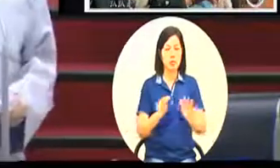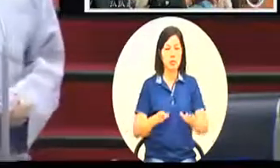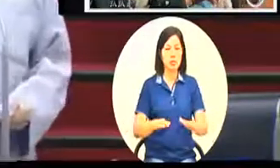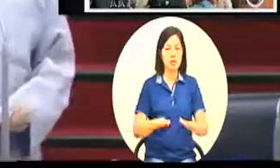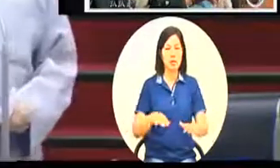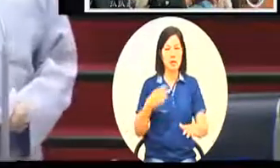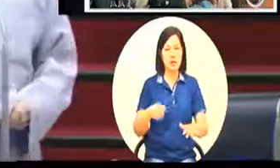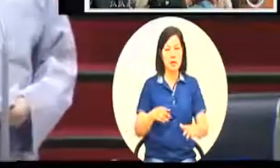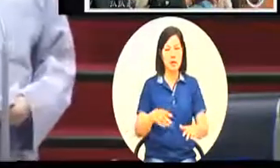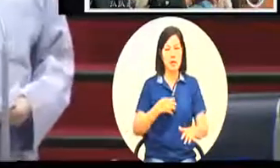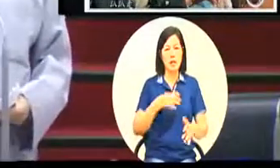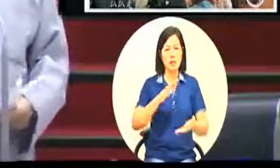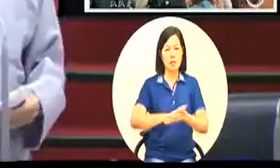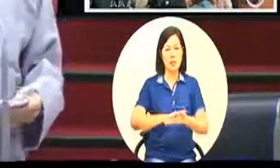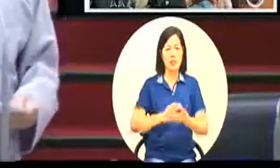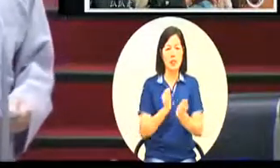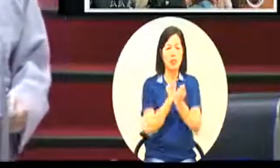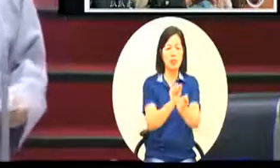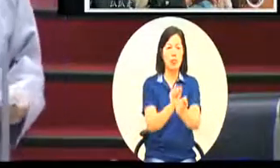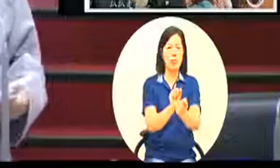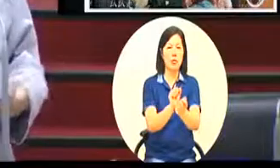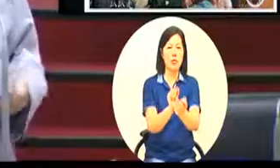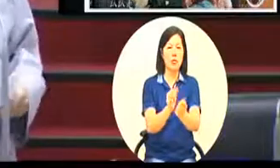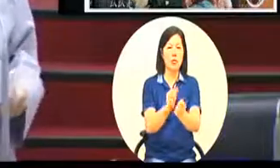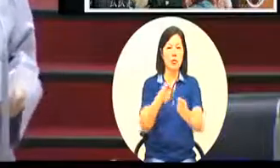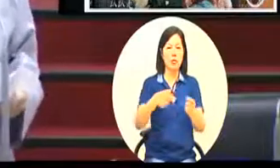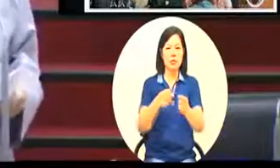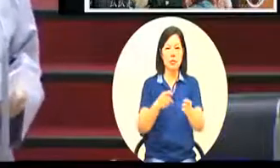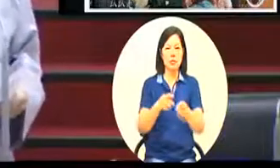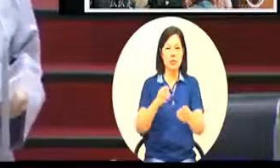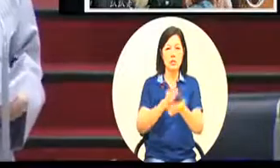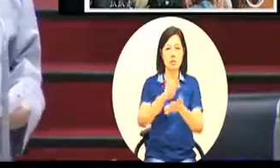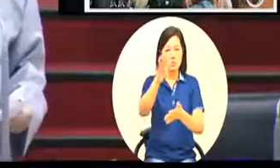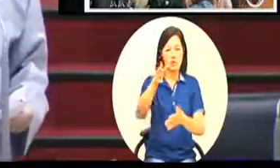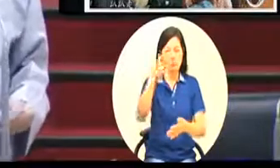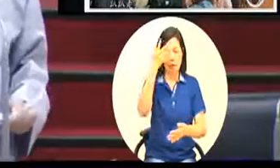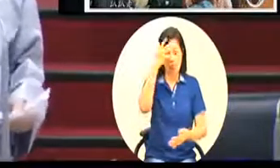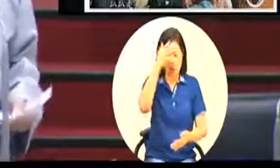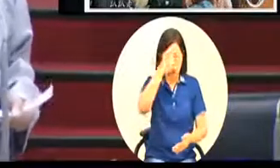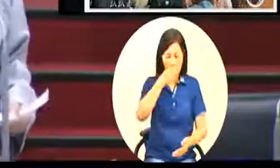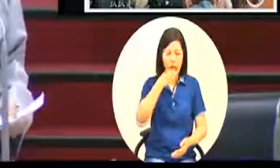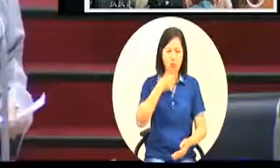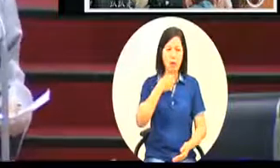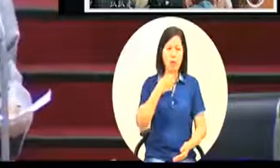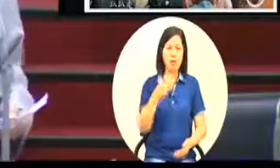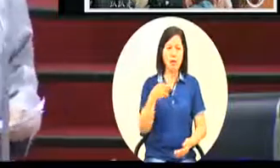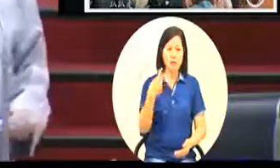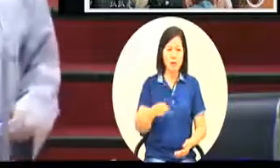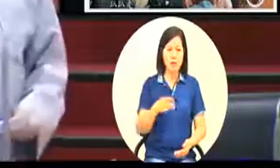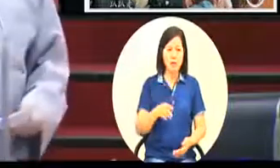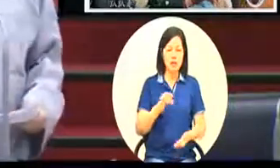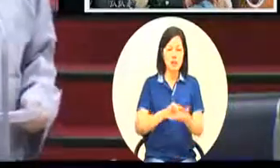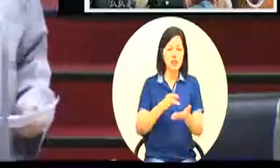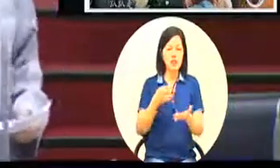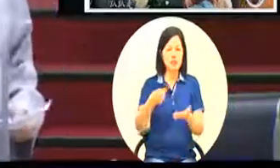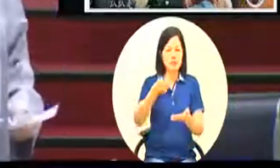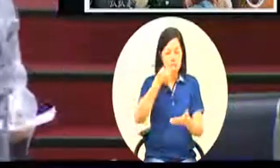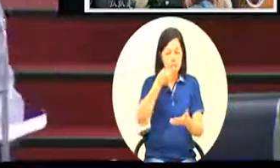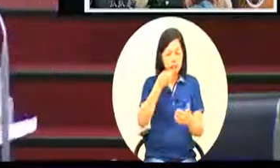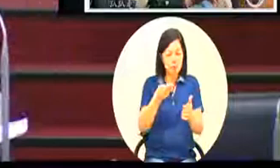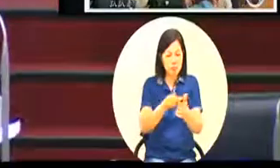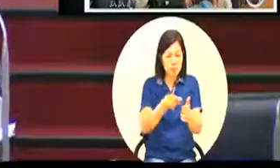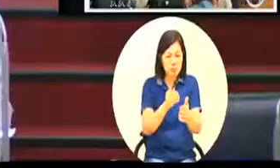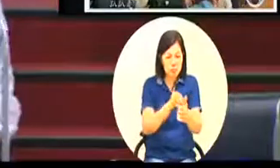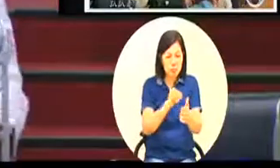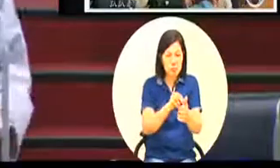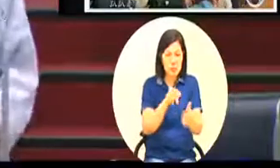总规个人总，迄规个人总比糟老头。啊，这哪讲无加下药？我只啊假讲是，我都无